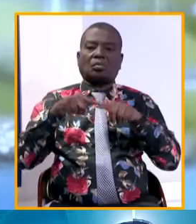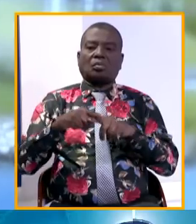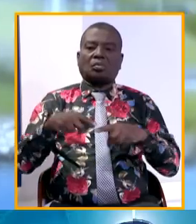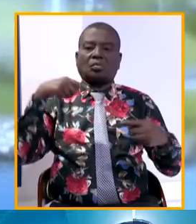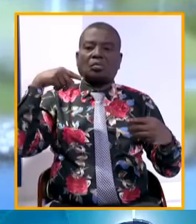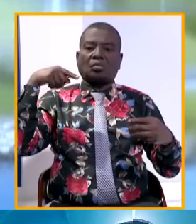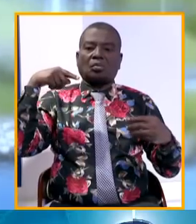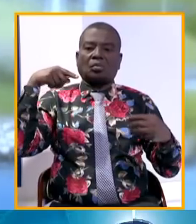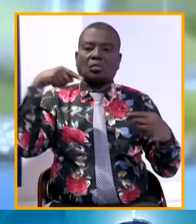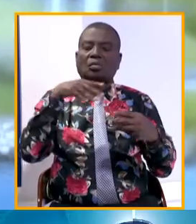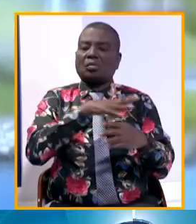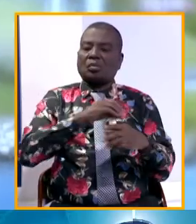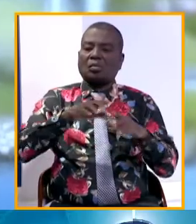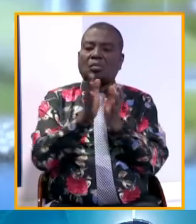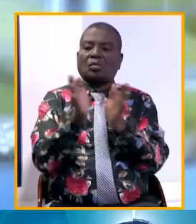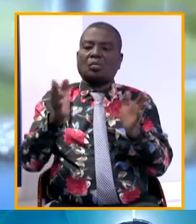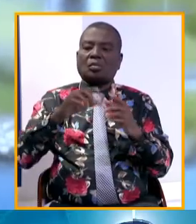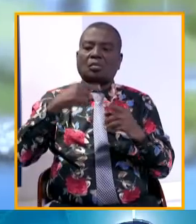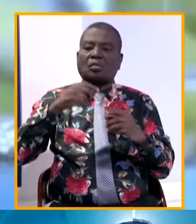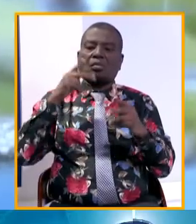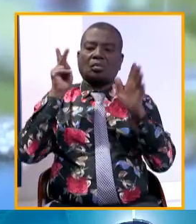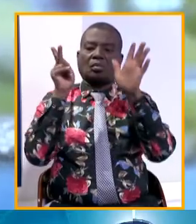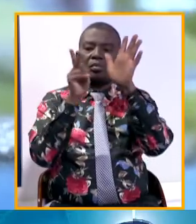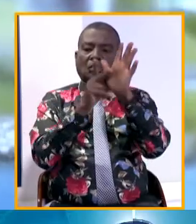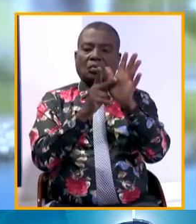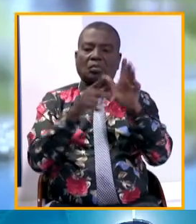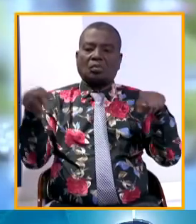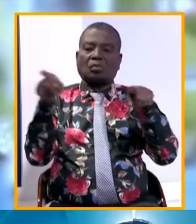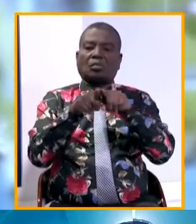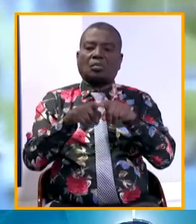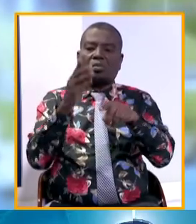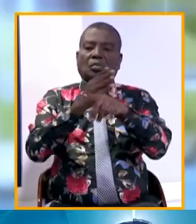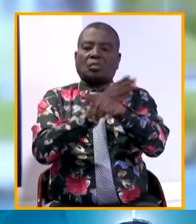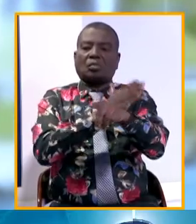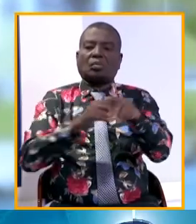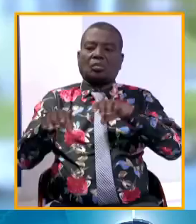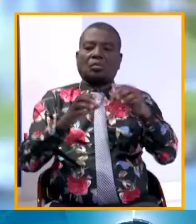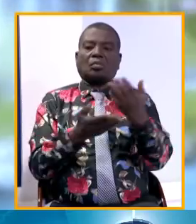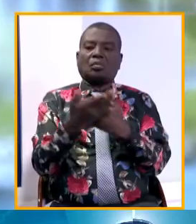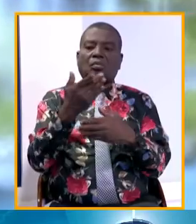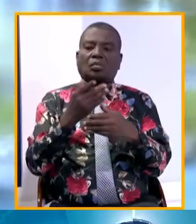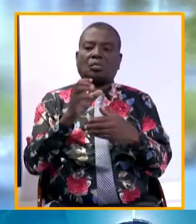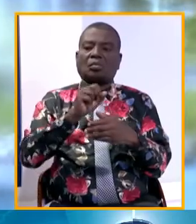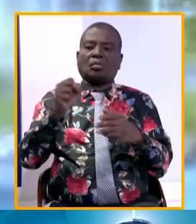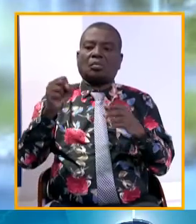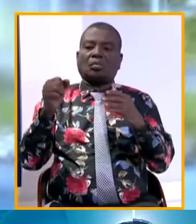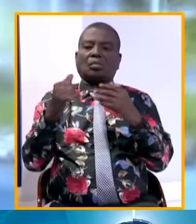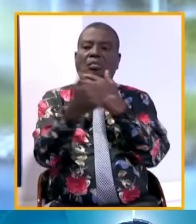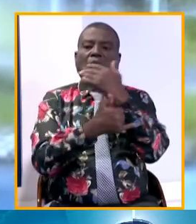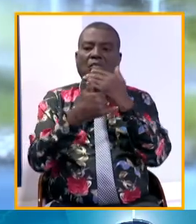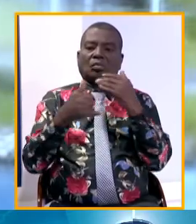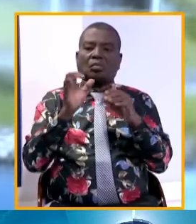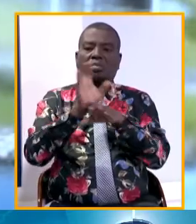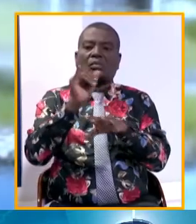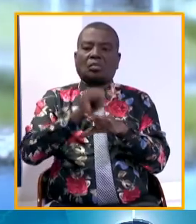général de cette session. Alassane Ouattara présente également les progrès réalisés par son pays, la Côte d'Ivoire, dans